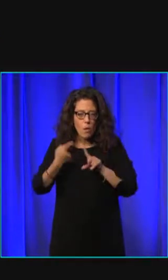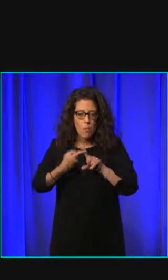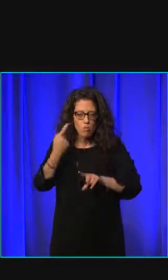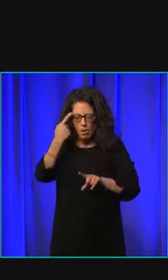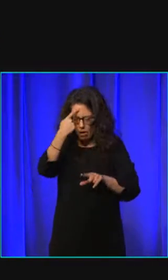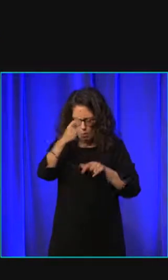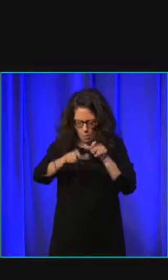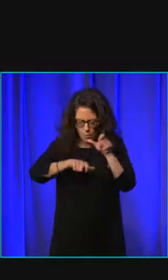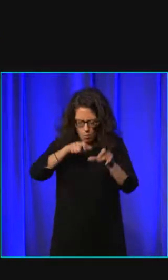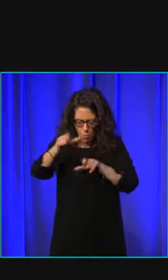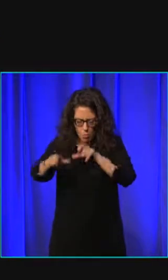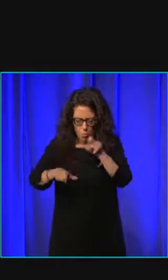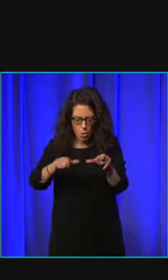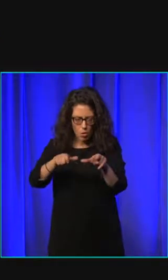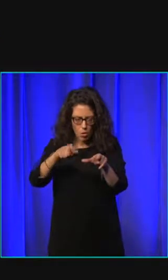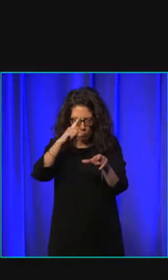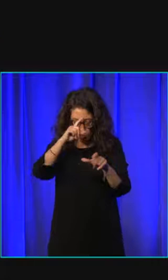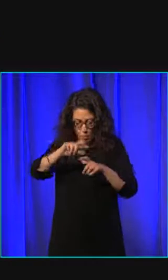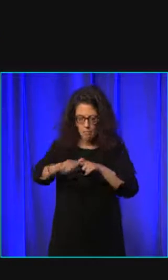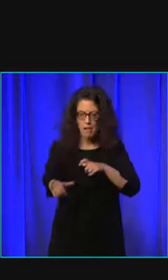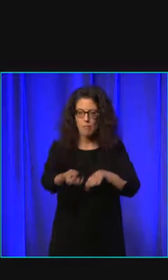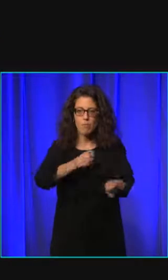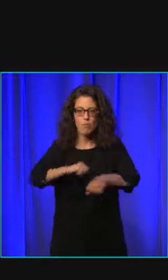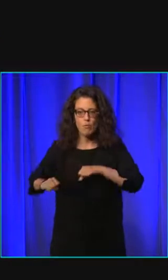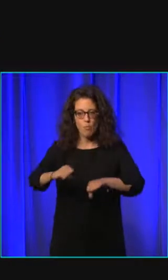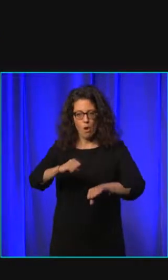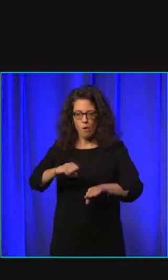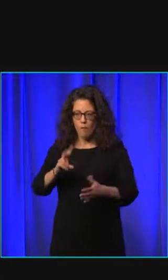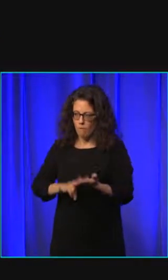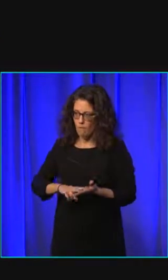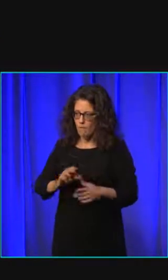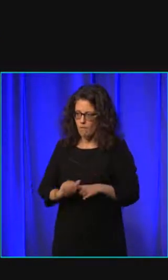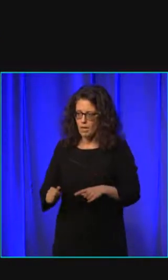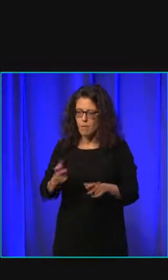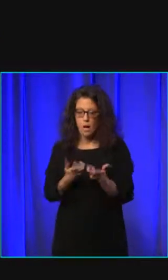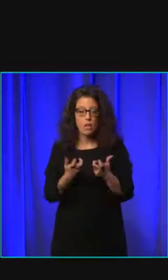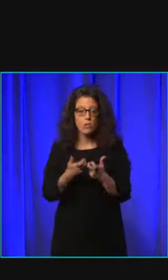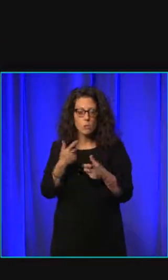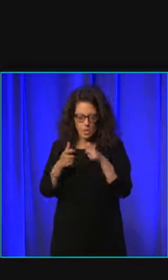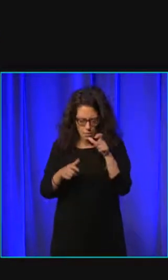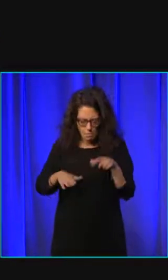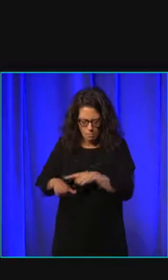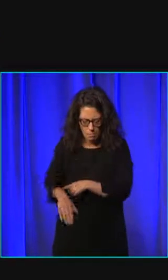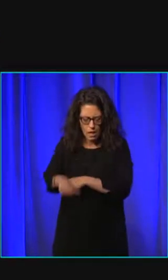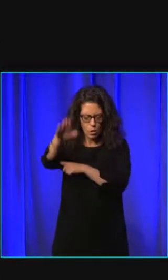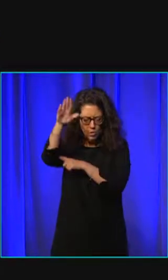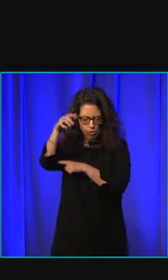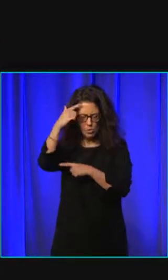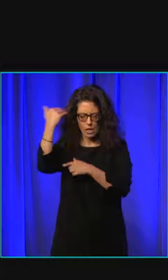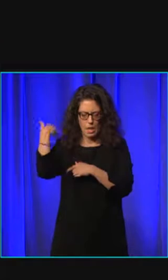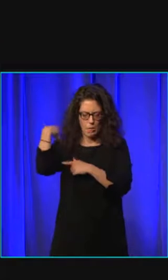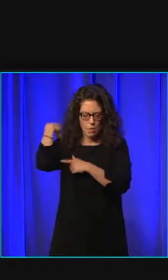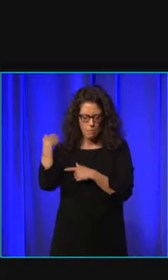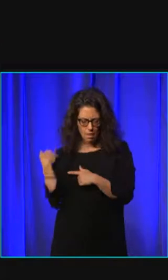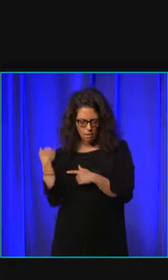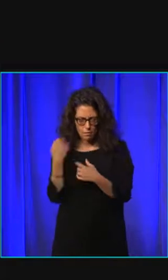importants, qui sont importants pour la réalisation de son mouvement. Et en l'occurrence, ici, c'est bras tendus, épaules basses.